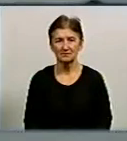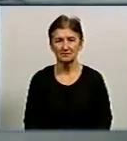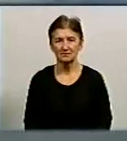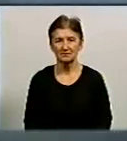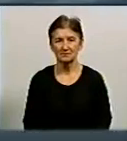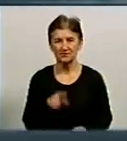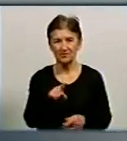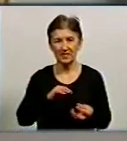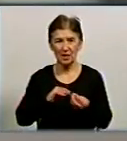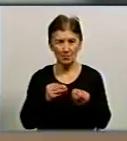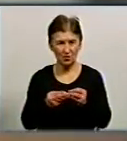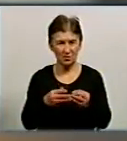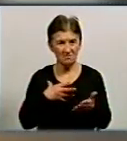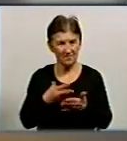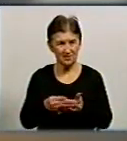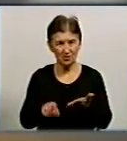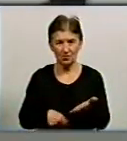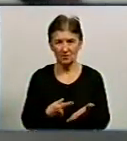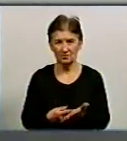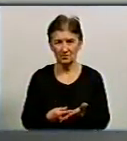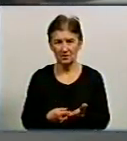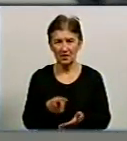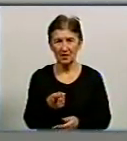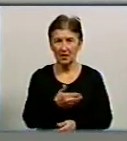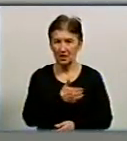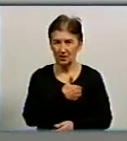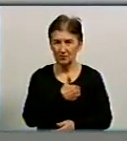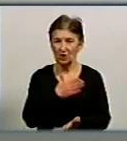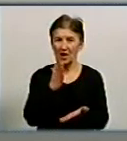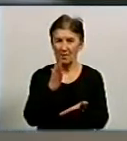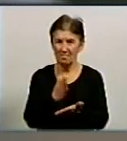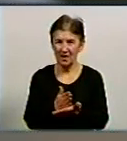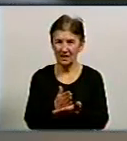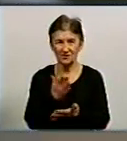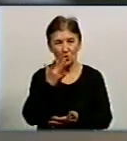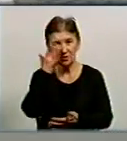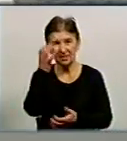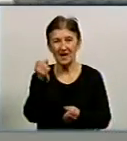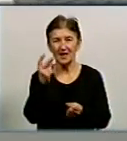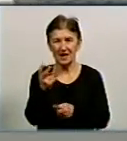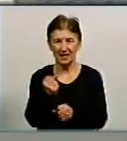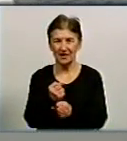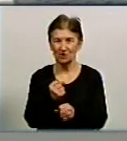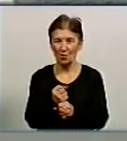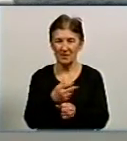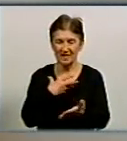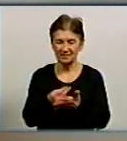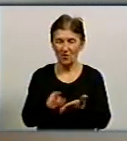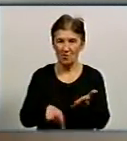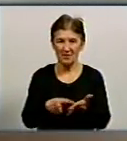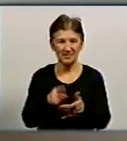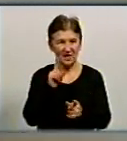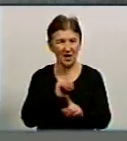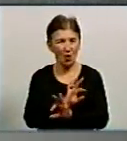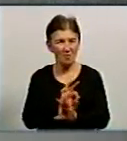Втомився від проблем у своєму місті? Прагнеш змін? Маєш ідеї, як зробити своє місто комфортним?